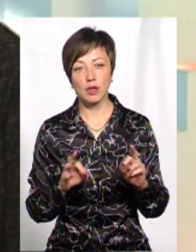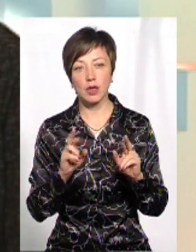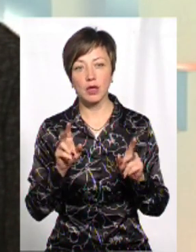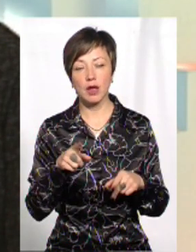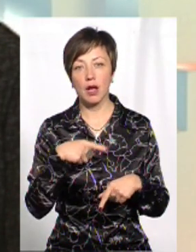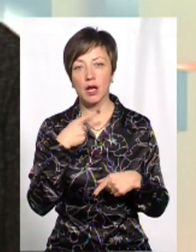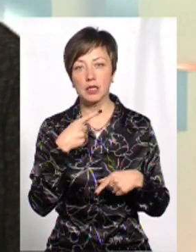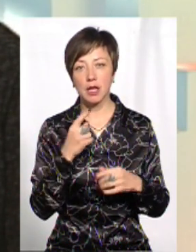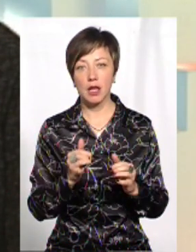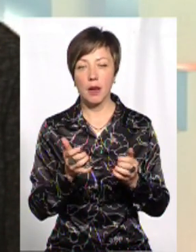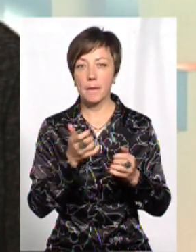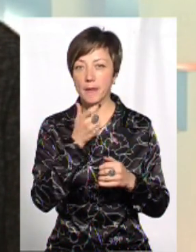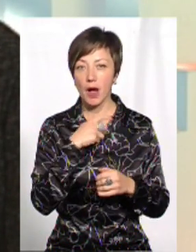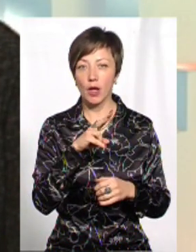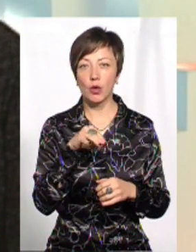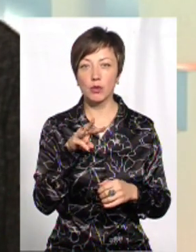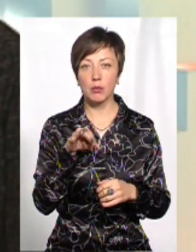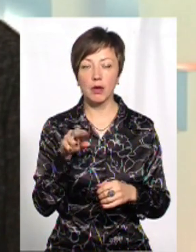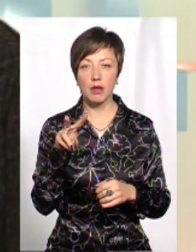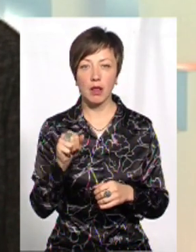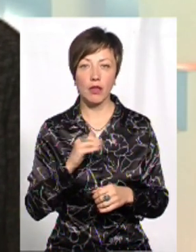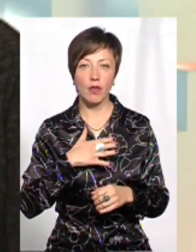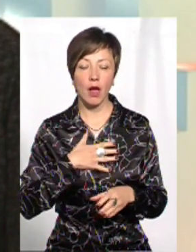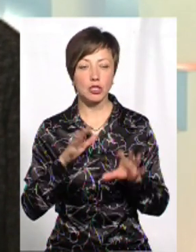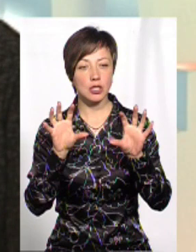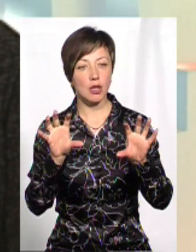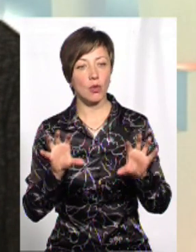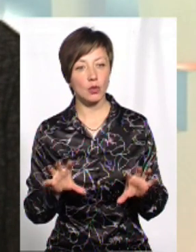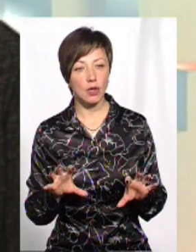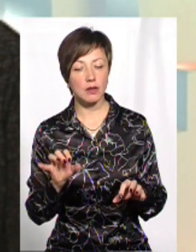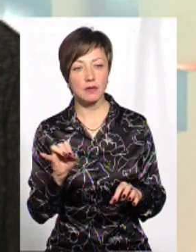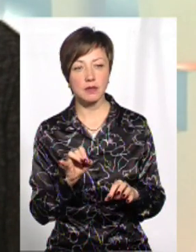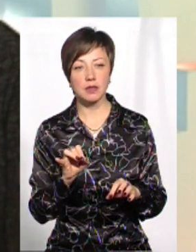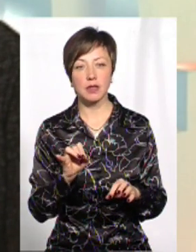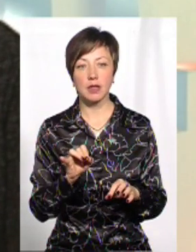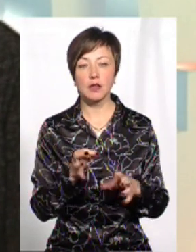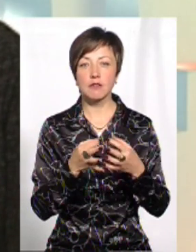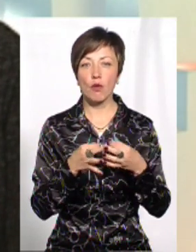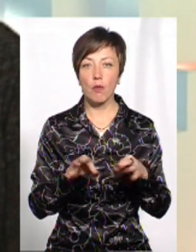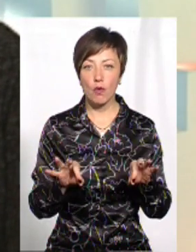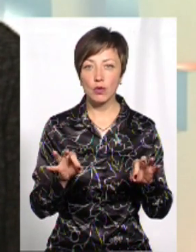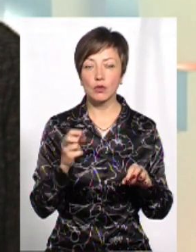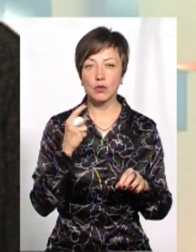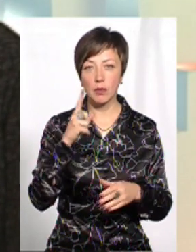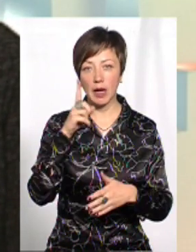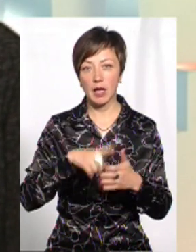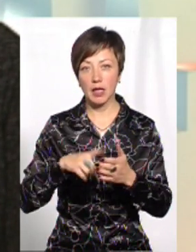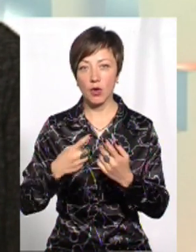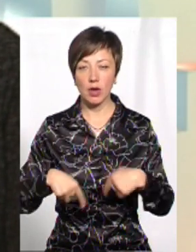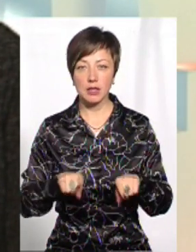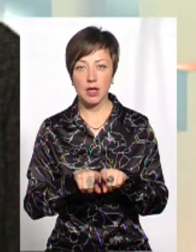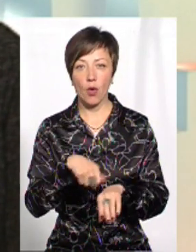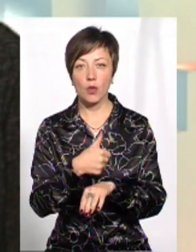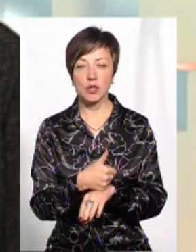казала перед тим пані Людмила, наше законодавство і в законі України про свободу совісті та релігійні організації,